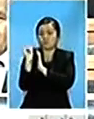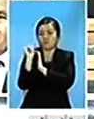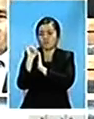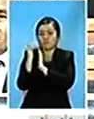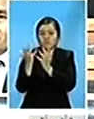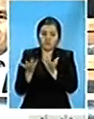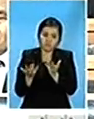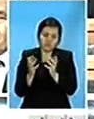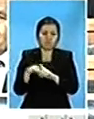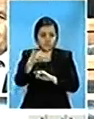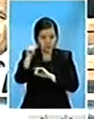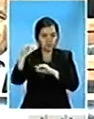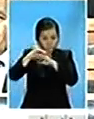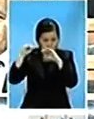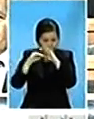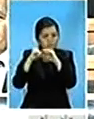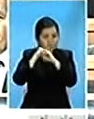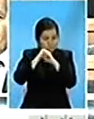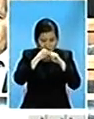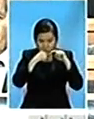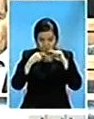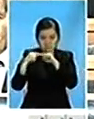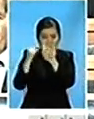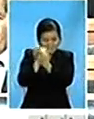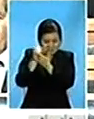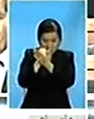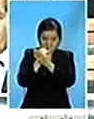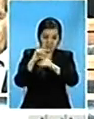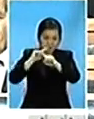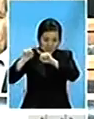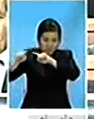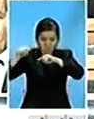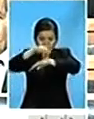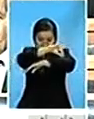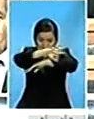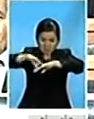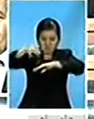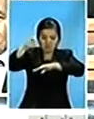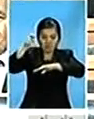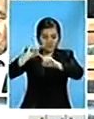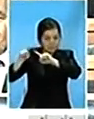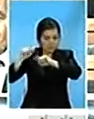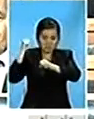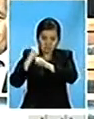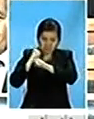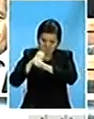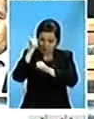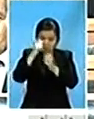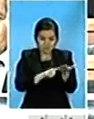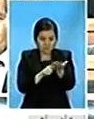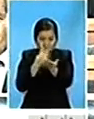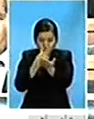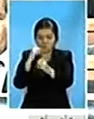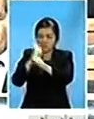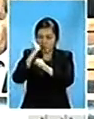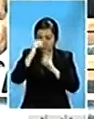การมีความคืบหน้าถึงขั้นออกแบบรายละเอียดพร้อมที่จะก่อสร้างได้เลยทีเดียวท่านประธ